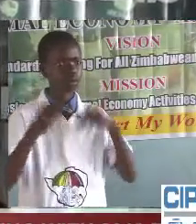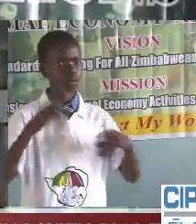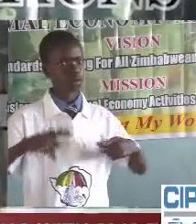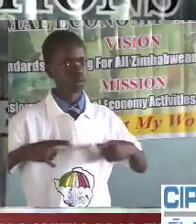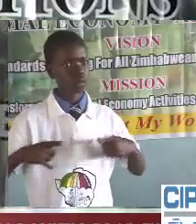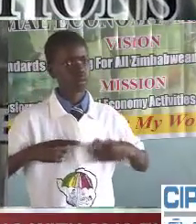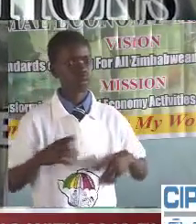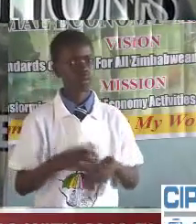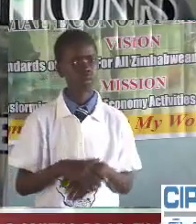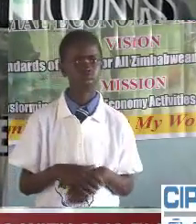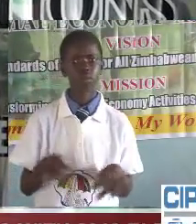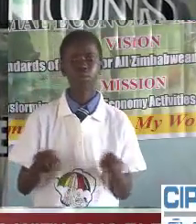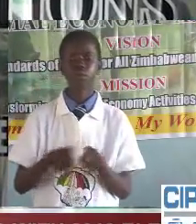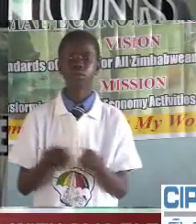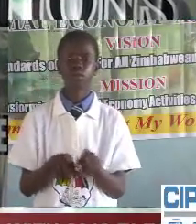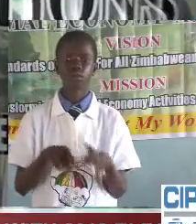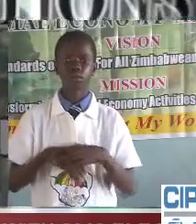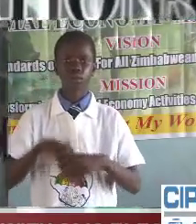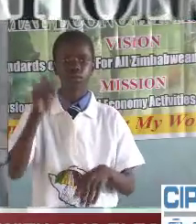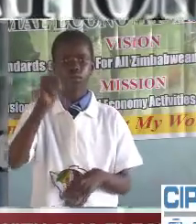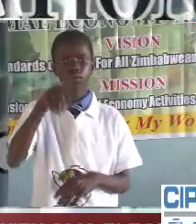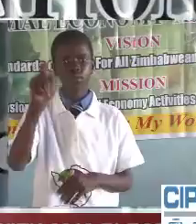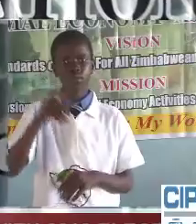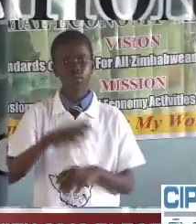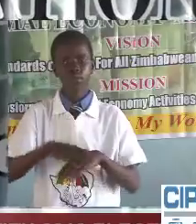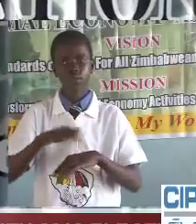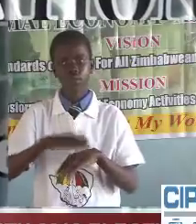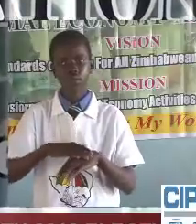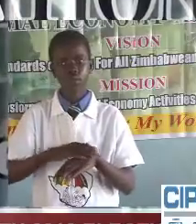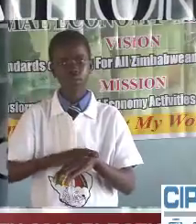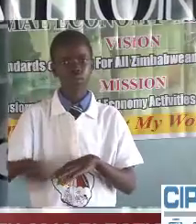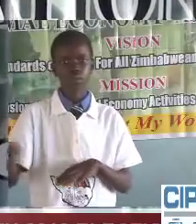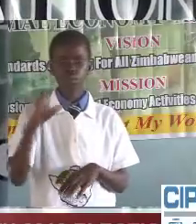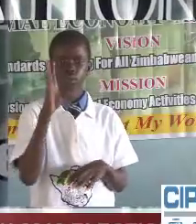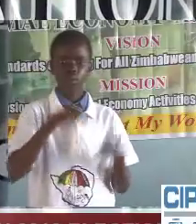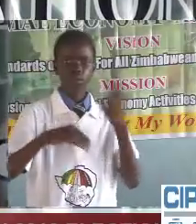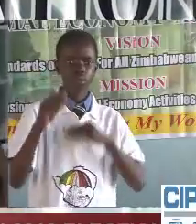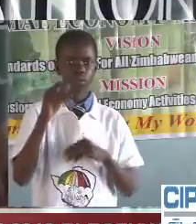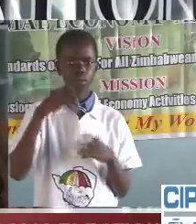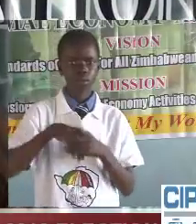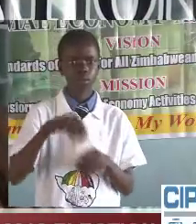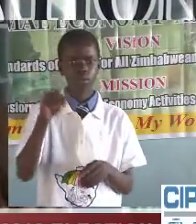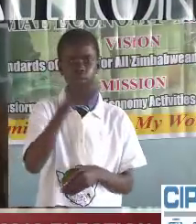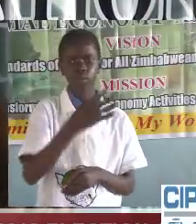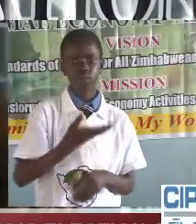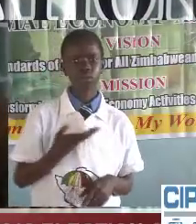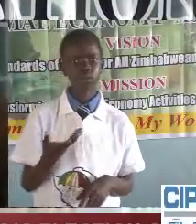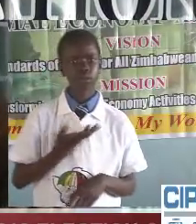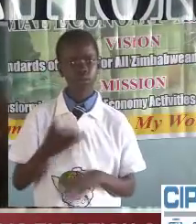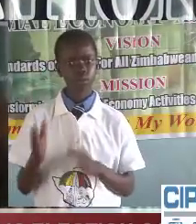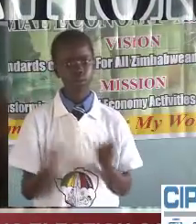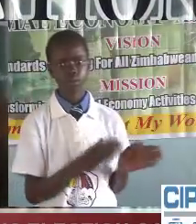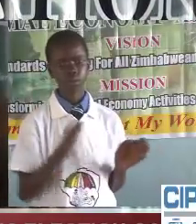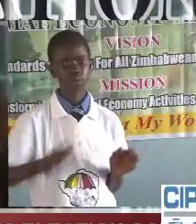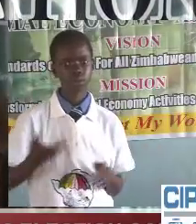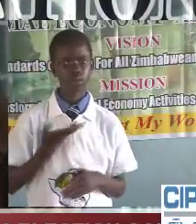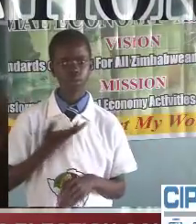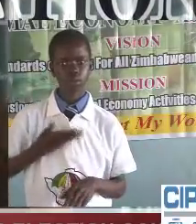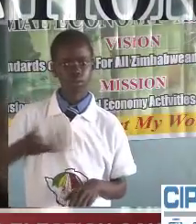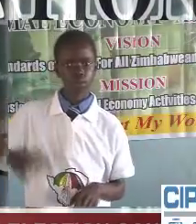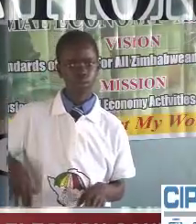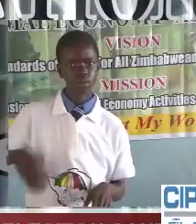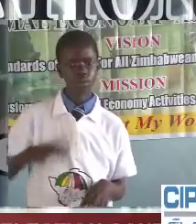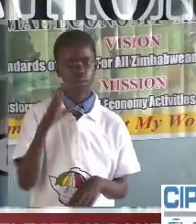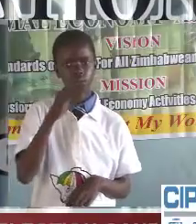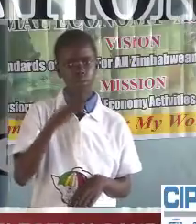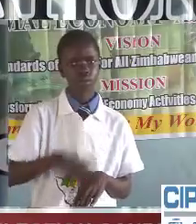nezvacho semunhu anoda kuzoenda. Ini ndonzi Wisborn Gumbo, aspiring councillor ward 3 inofunga